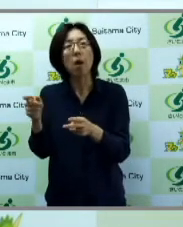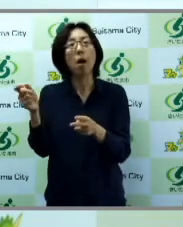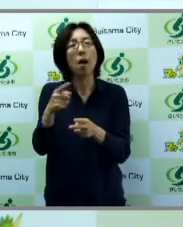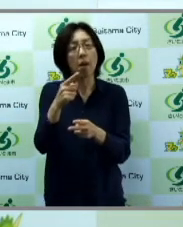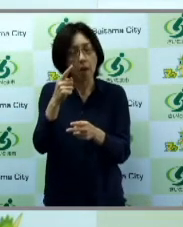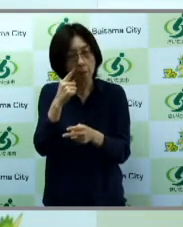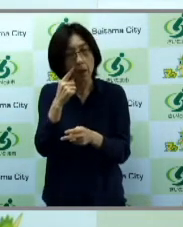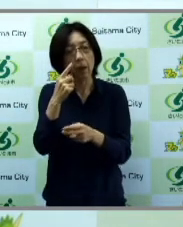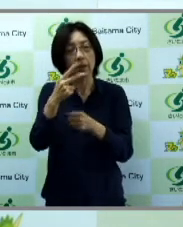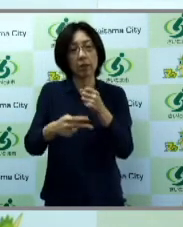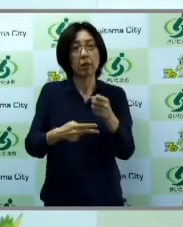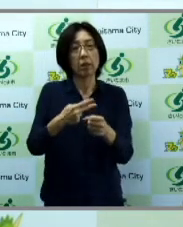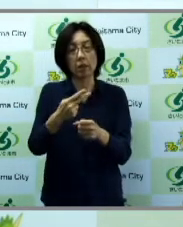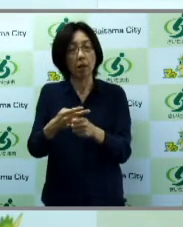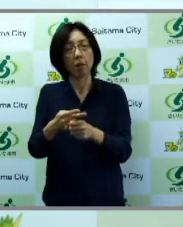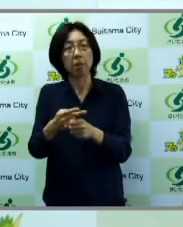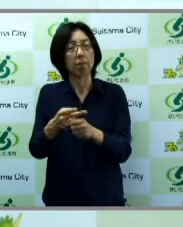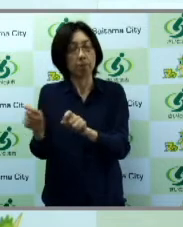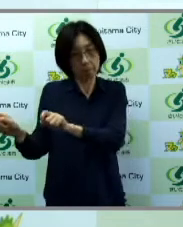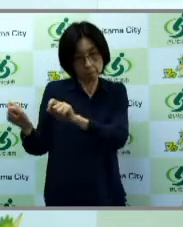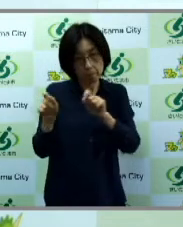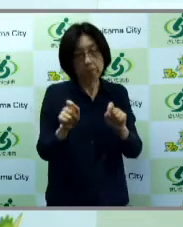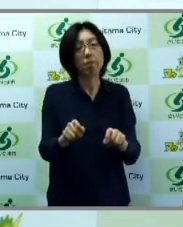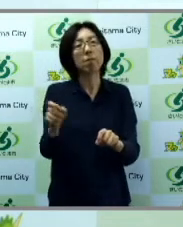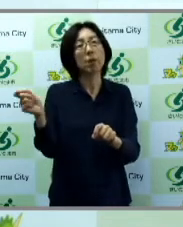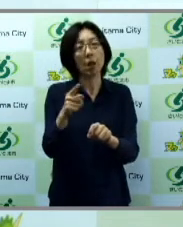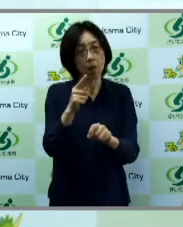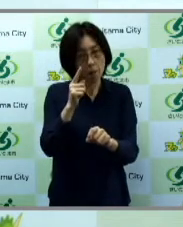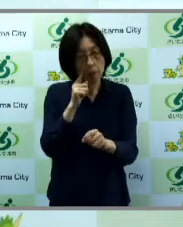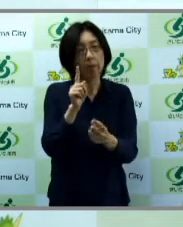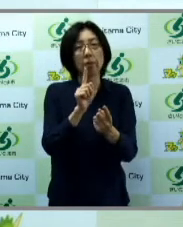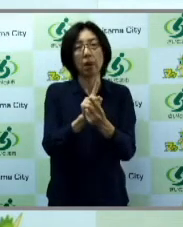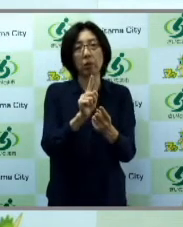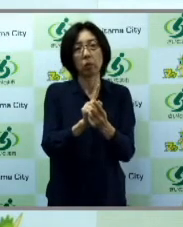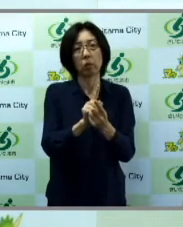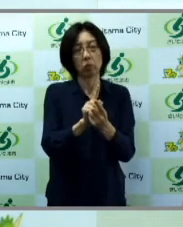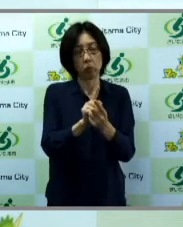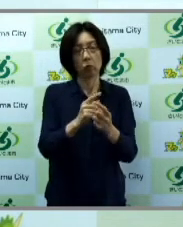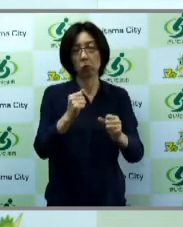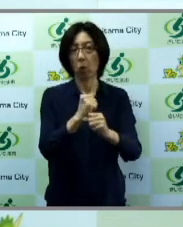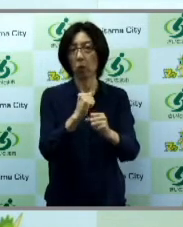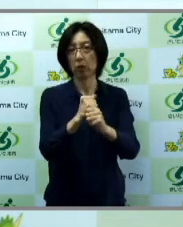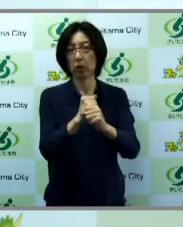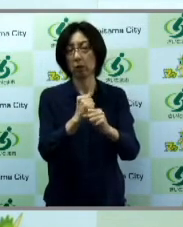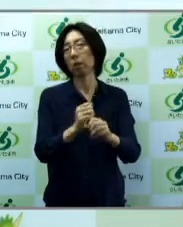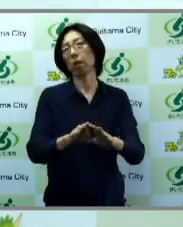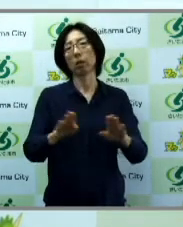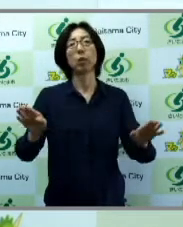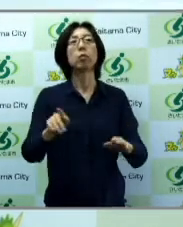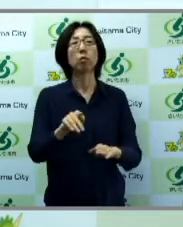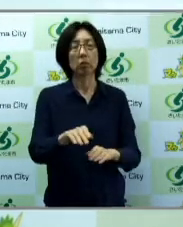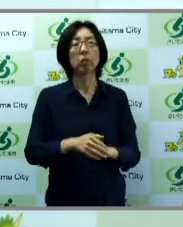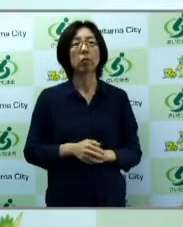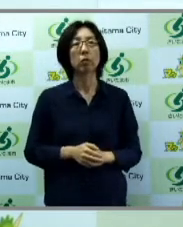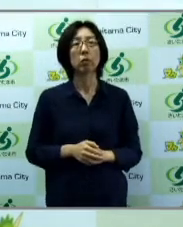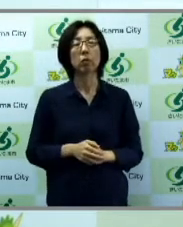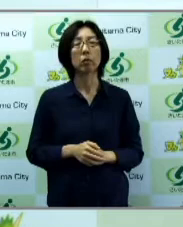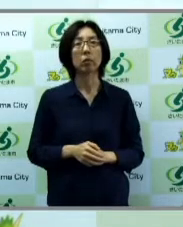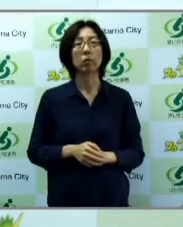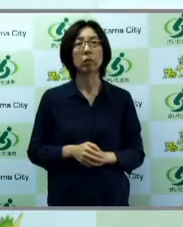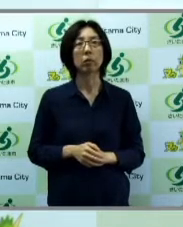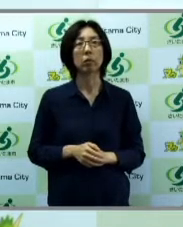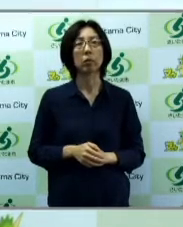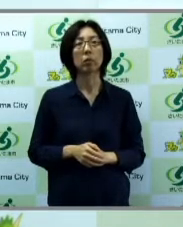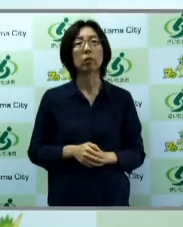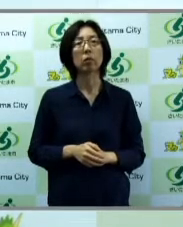今行っているというところでございます。やはりどうしても治水の部分についてのハード面ということになると、